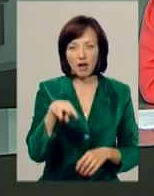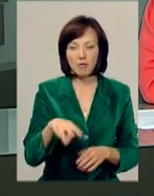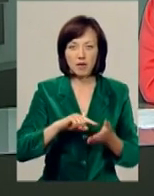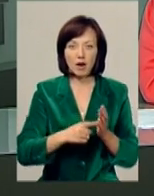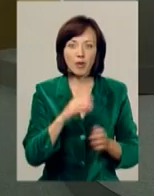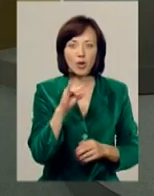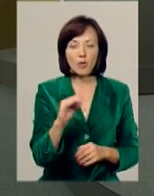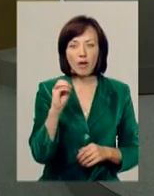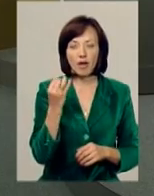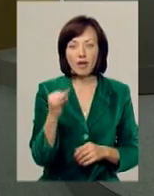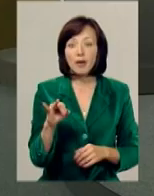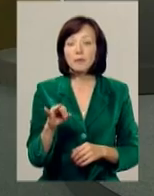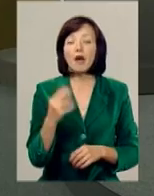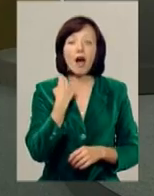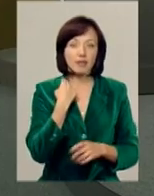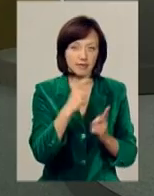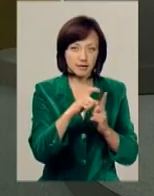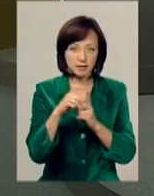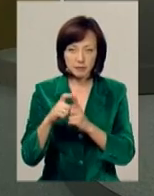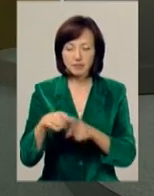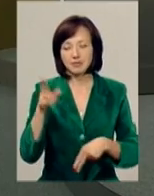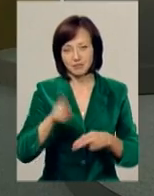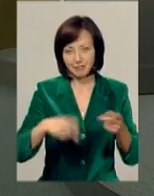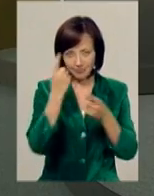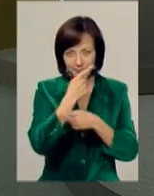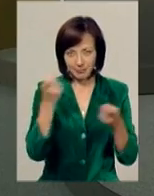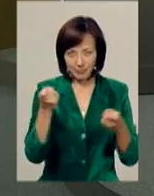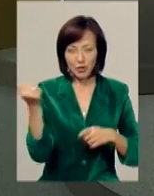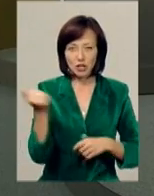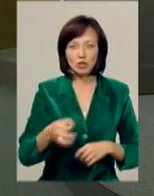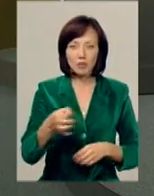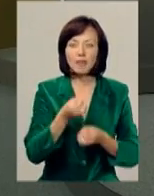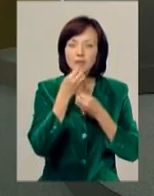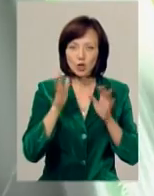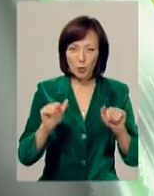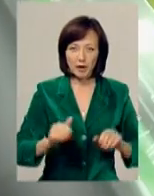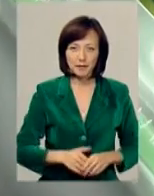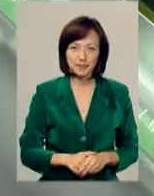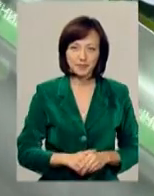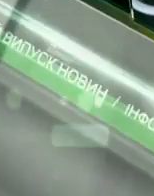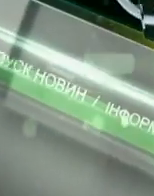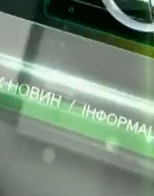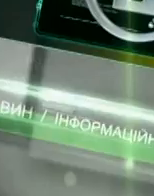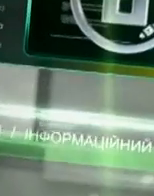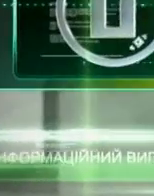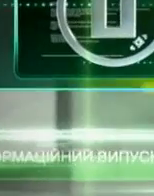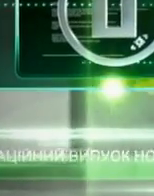www.odtrk.km.ua цією інформацією ми завершуємо тиждень Хмельниччини На все добре foreign